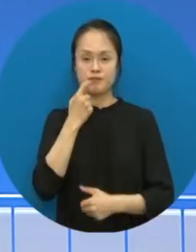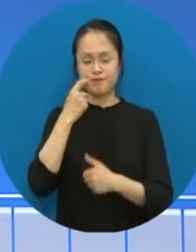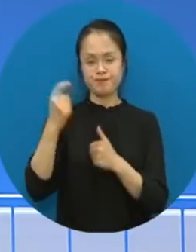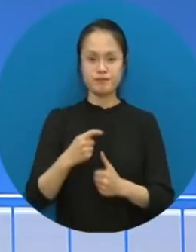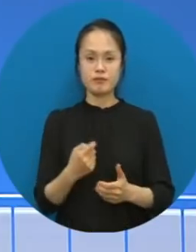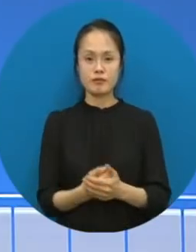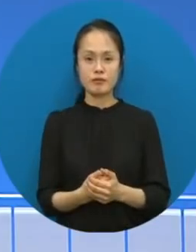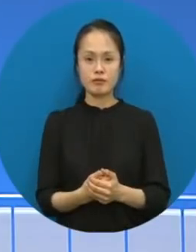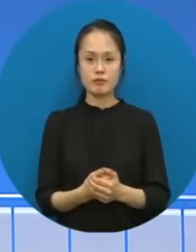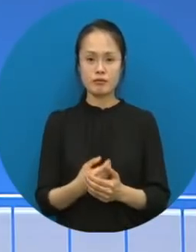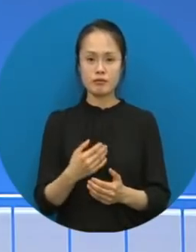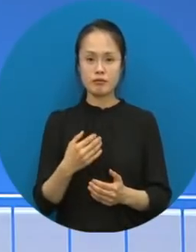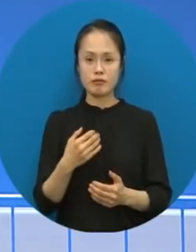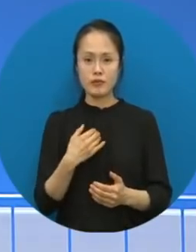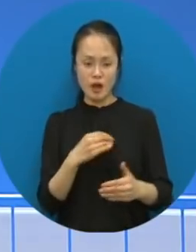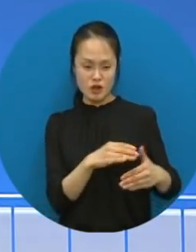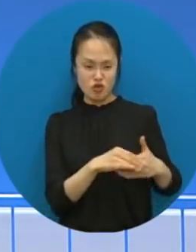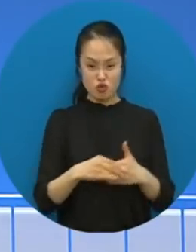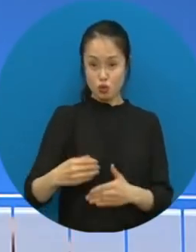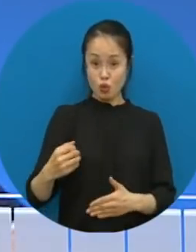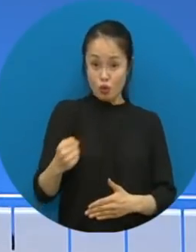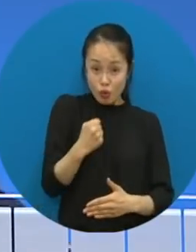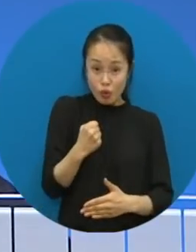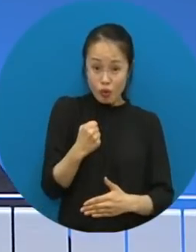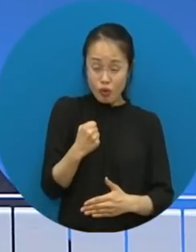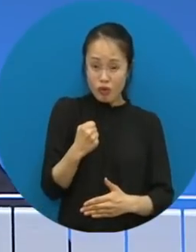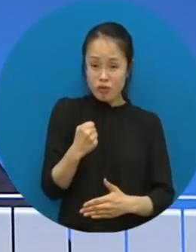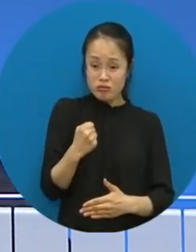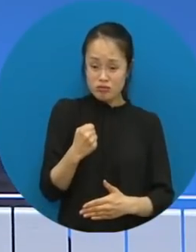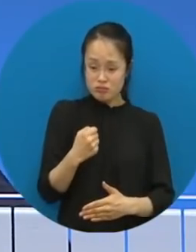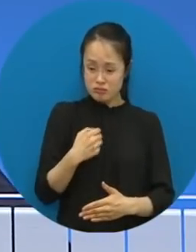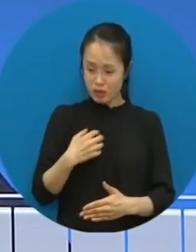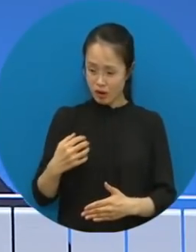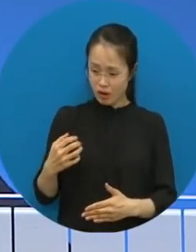하나님 저는 주도권을 한 번도 가지려 한 적이 없는데 무슨 말씀이세요?